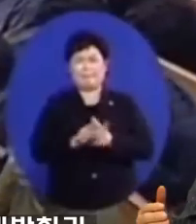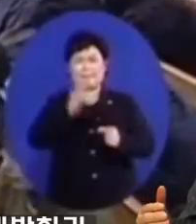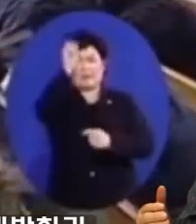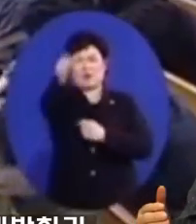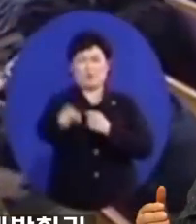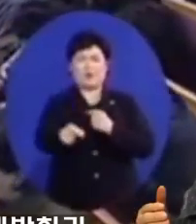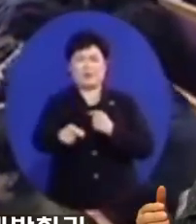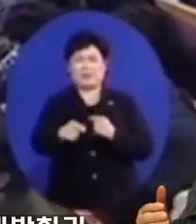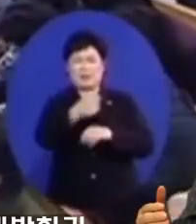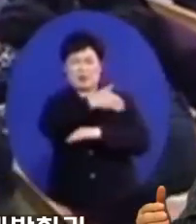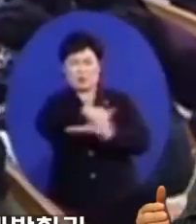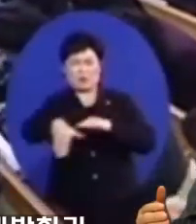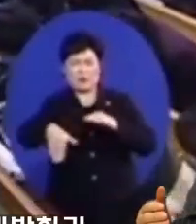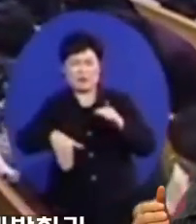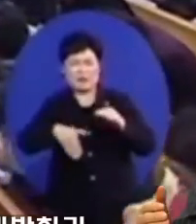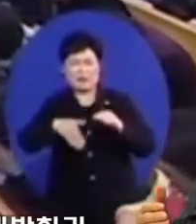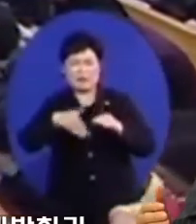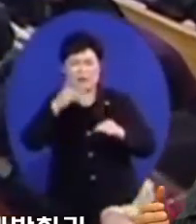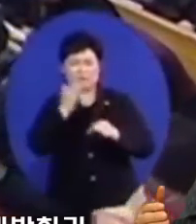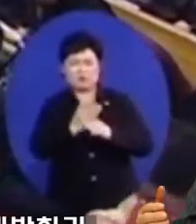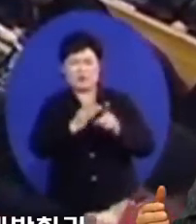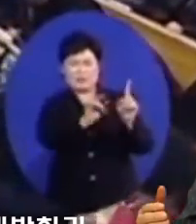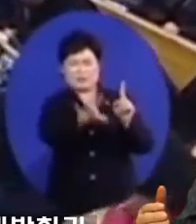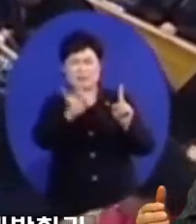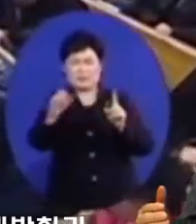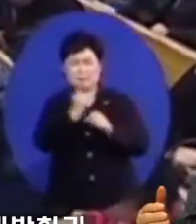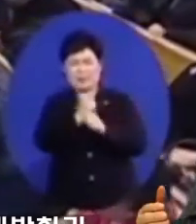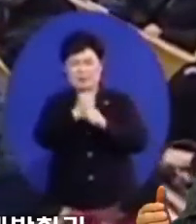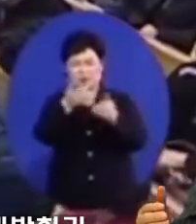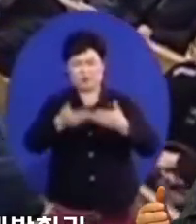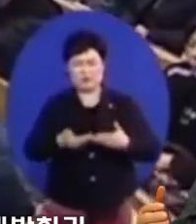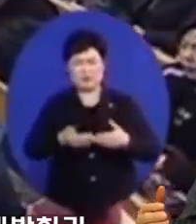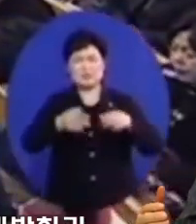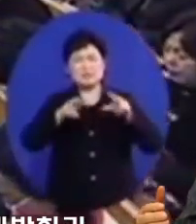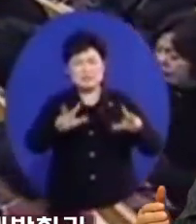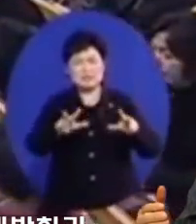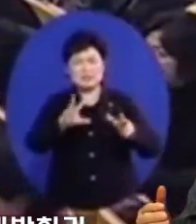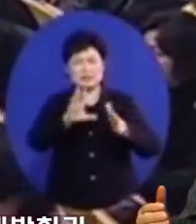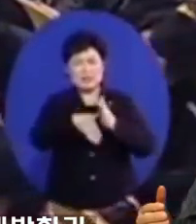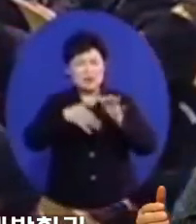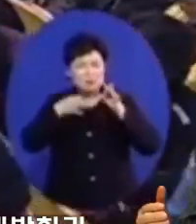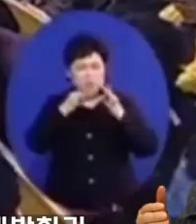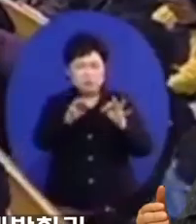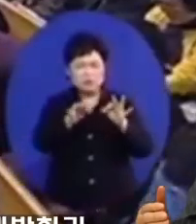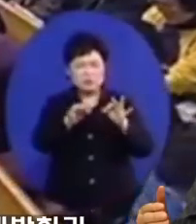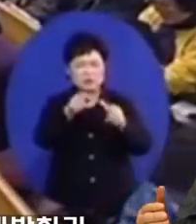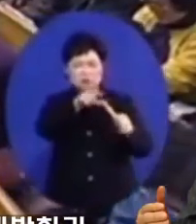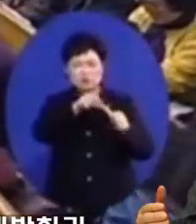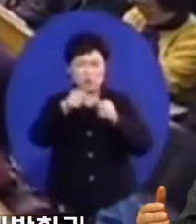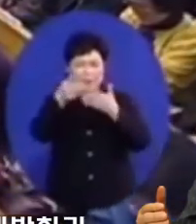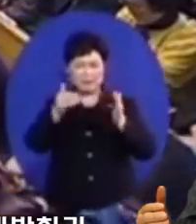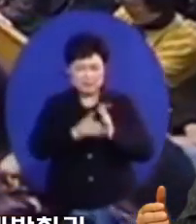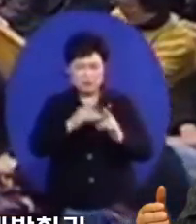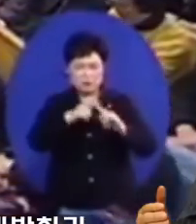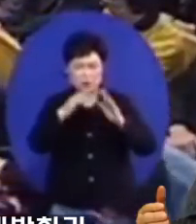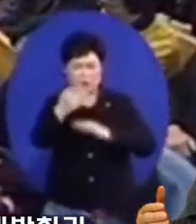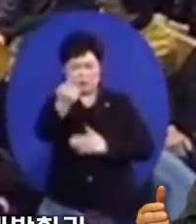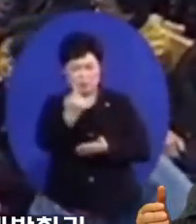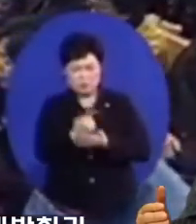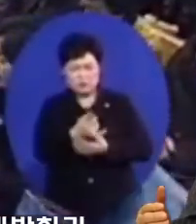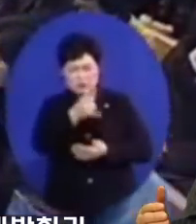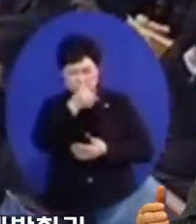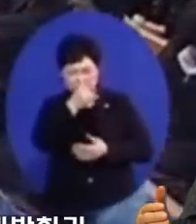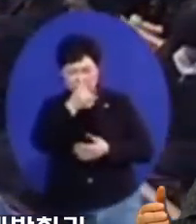영원한 계획 가운데서 우리 한 사람 한 사람 만들어서 이때 불러서 구원받게 하시고 교회에 나오게 만들어주신